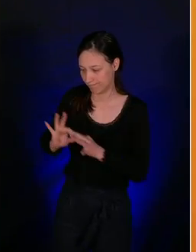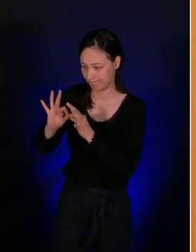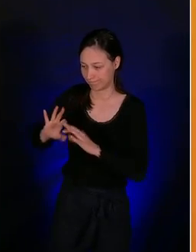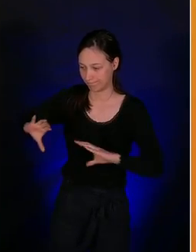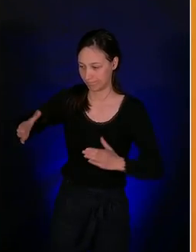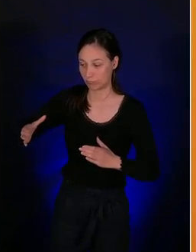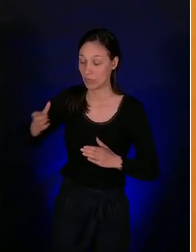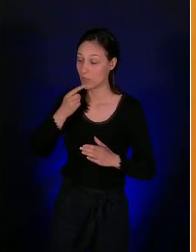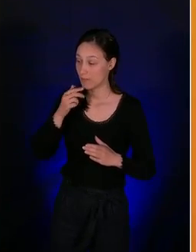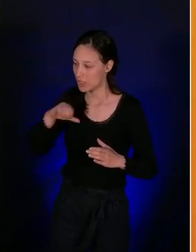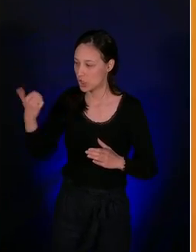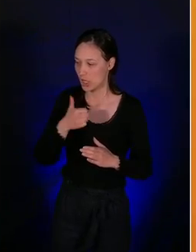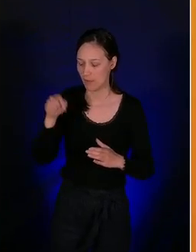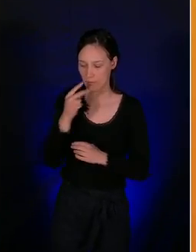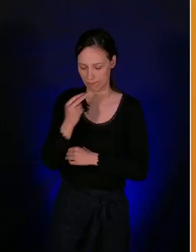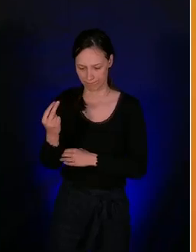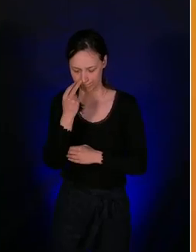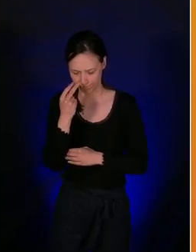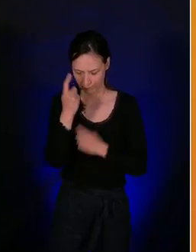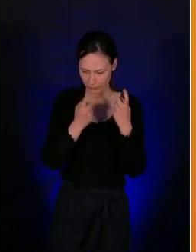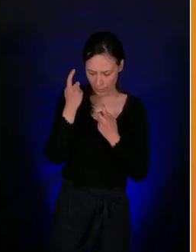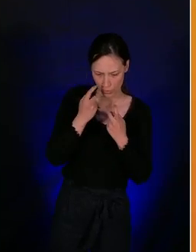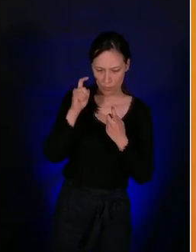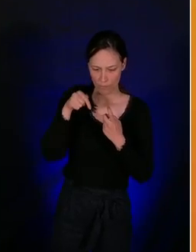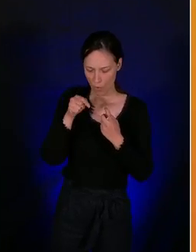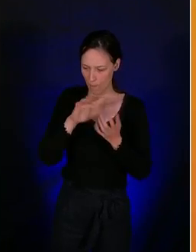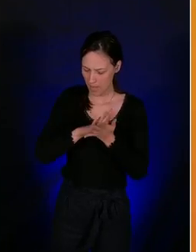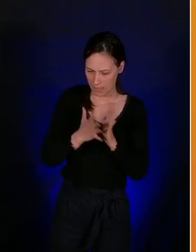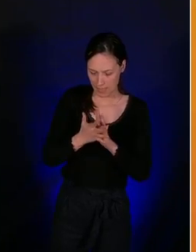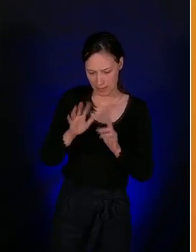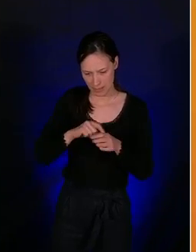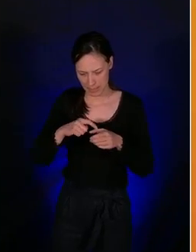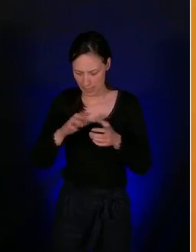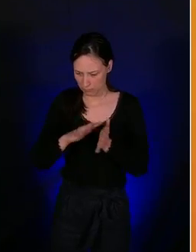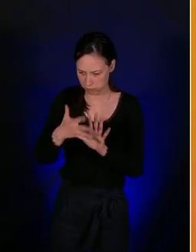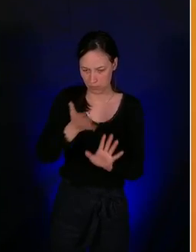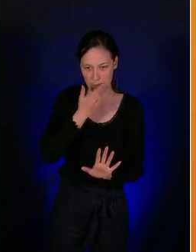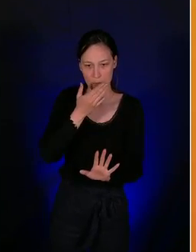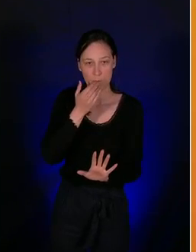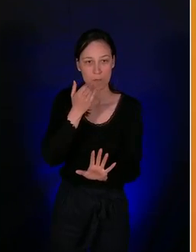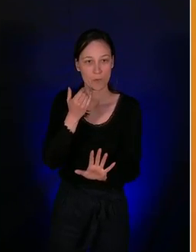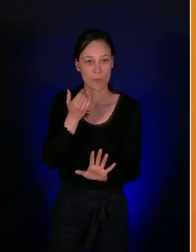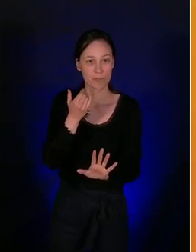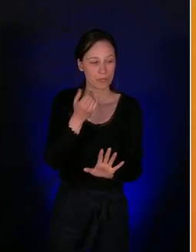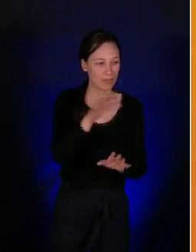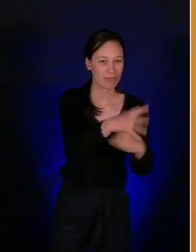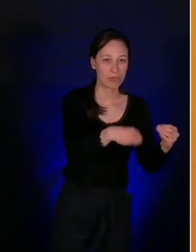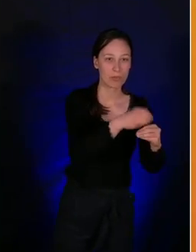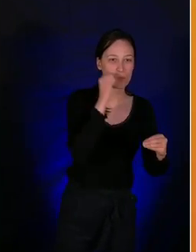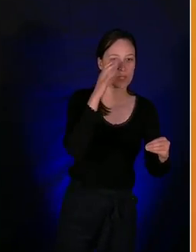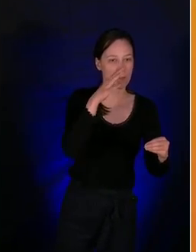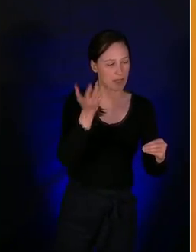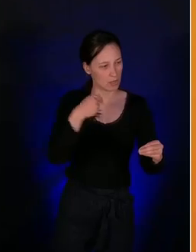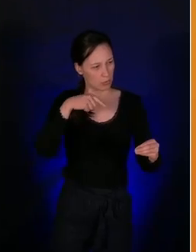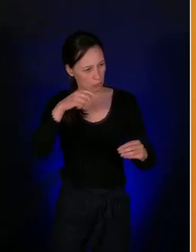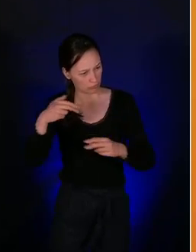question, pour améliorer, modifier, faire évoluer nos pratiques syndicales pour imposer au monde du capital notre projet de transformation